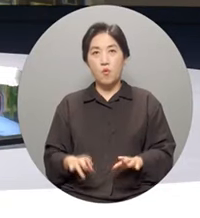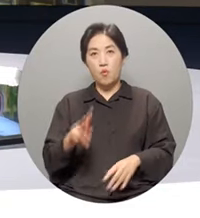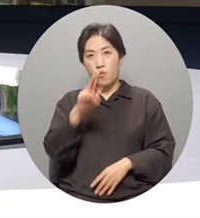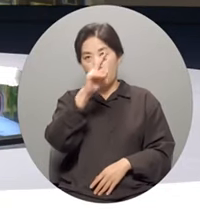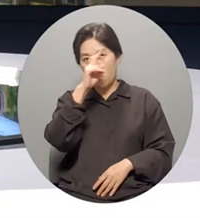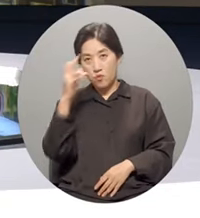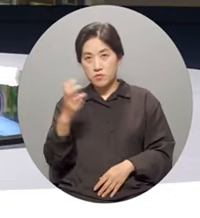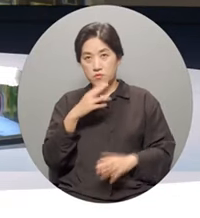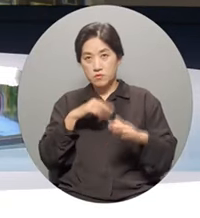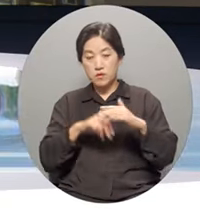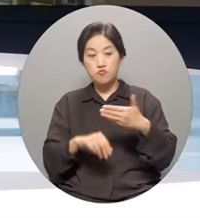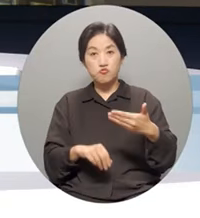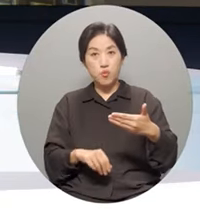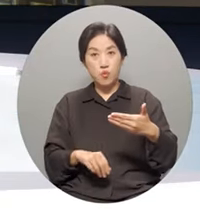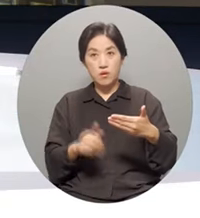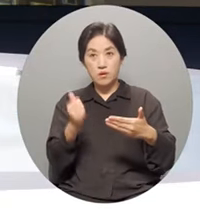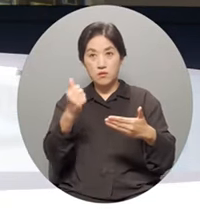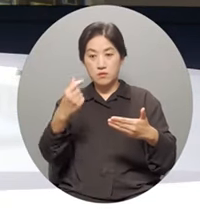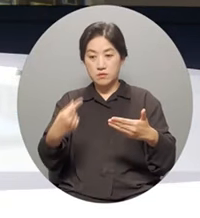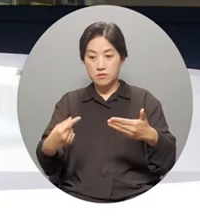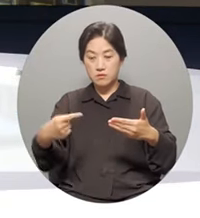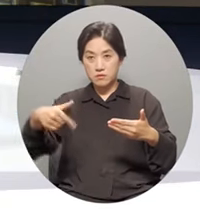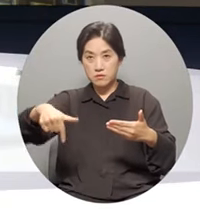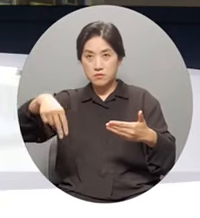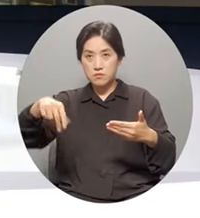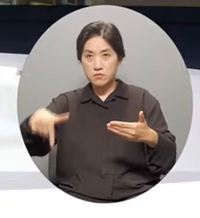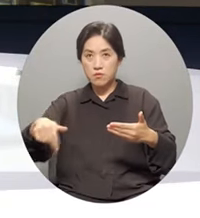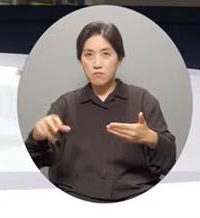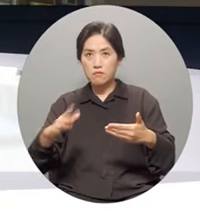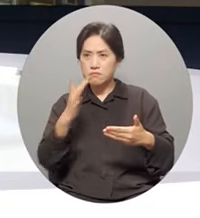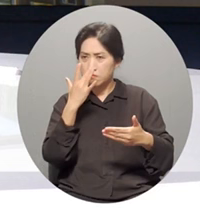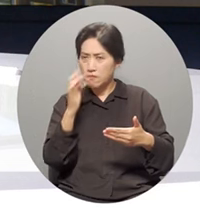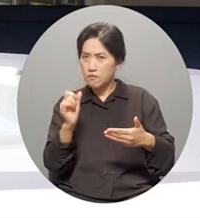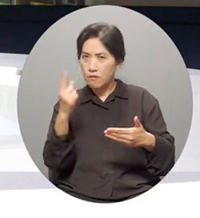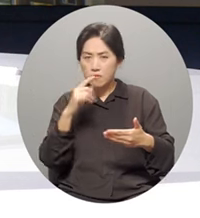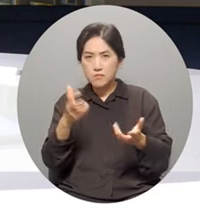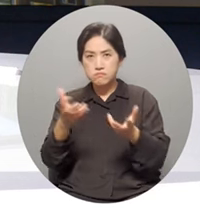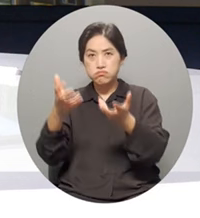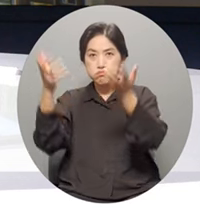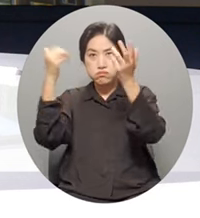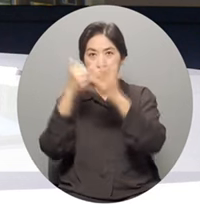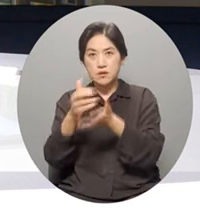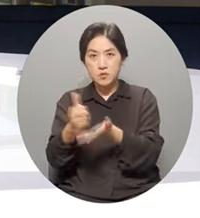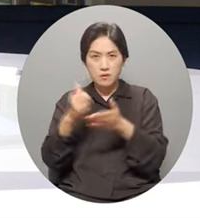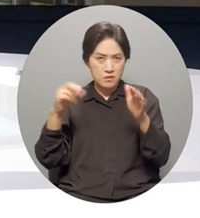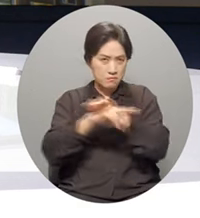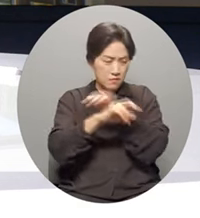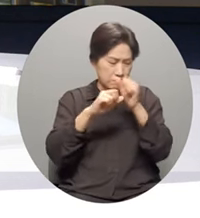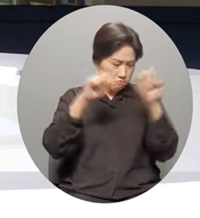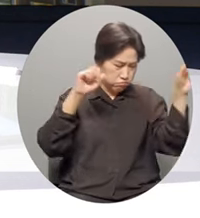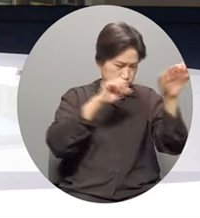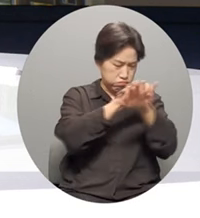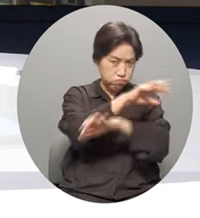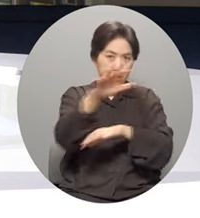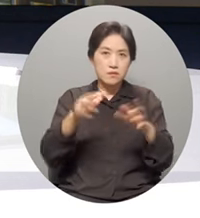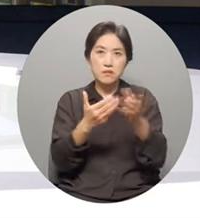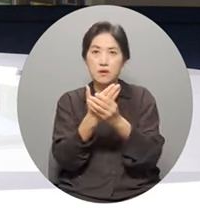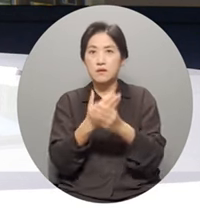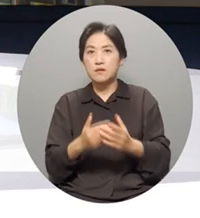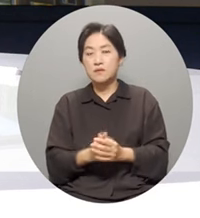오늘 오후 서울 지하철 9호선 흑성역에서 원인을 알 수 없는 연기가 나 승객들이 대피하는 소동이